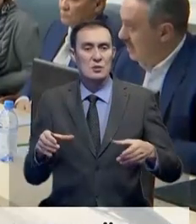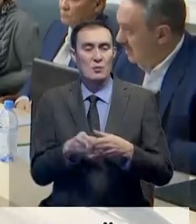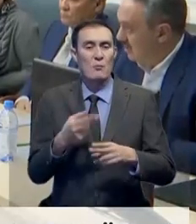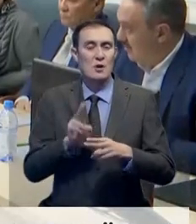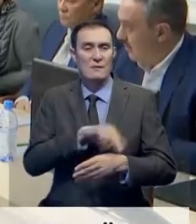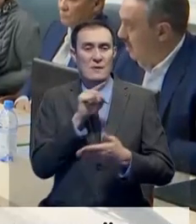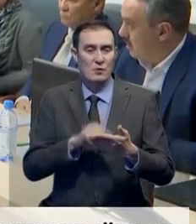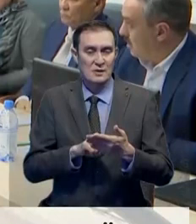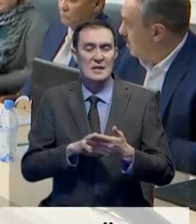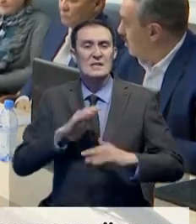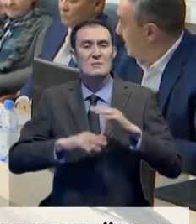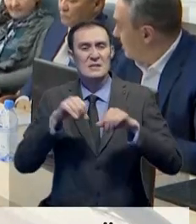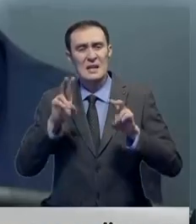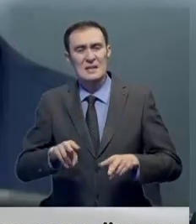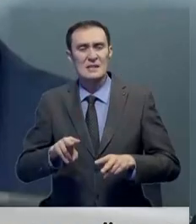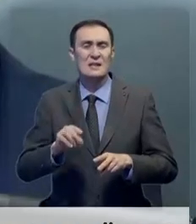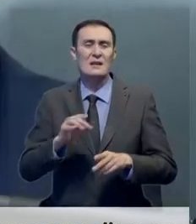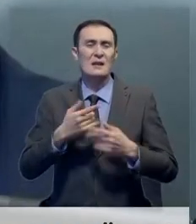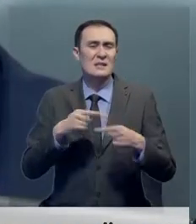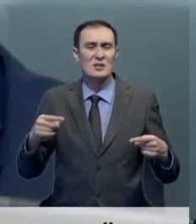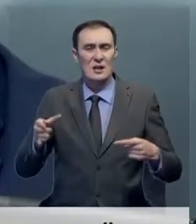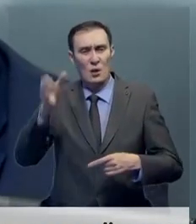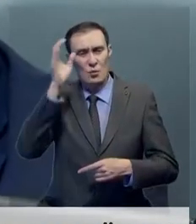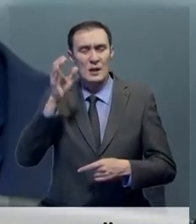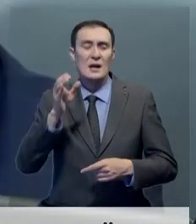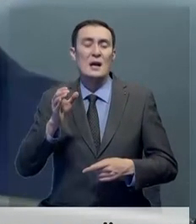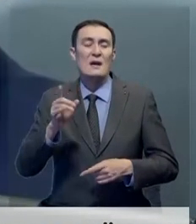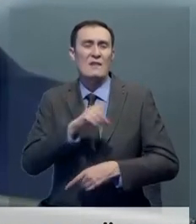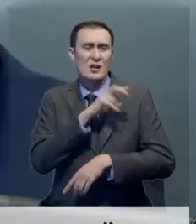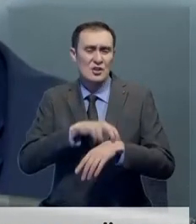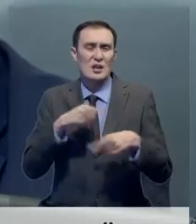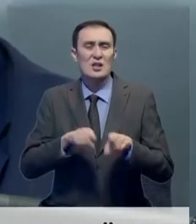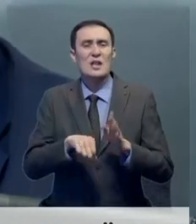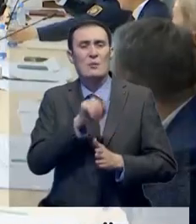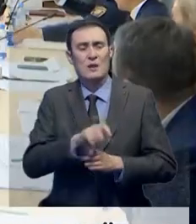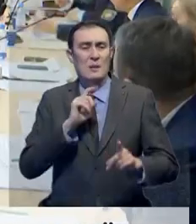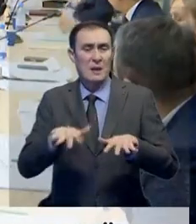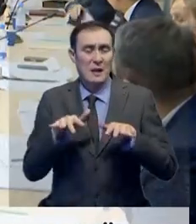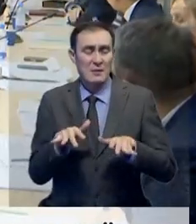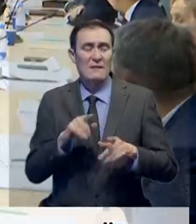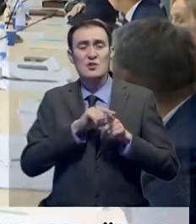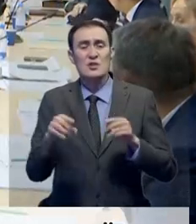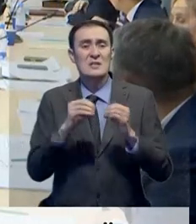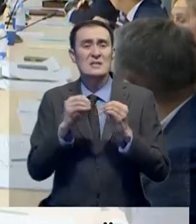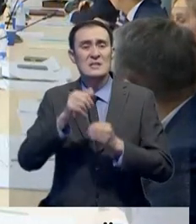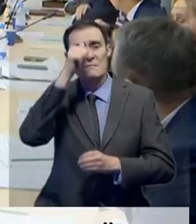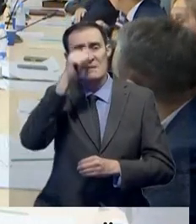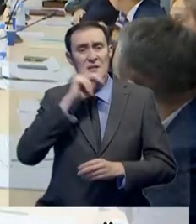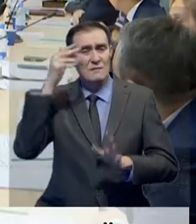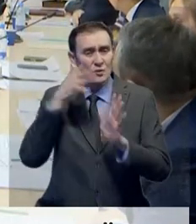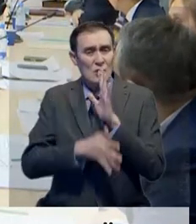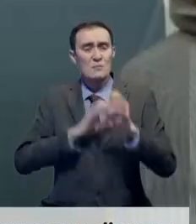данному вопросу. Астрофизики, генетики, биологи, онкологи, радиологи, а также депутаты парламента в течение 10